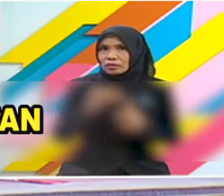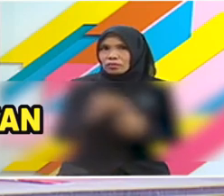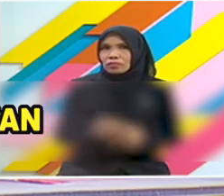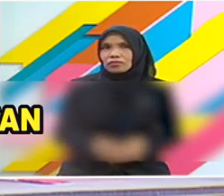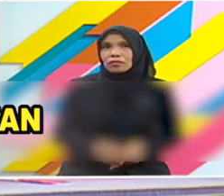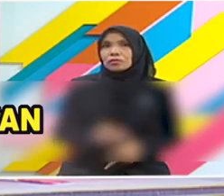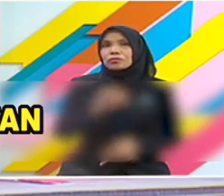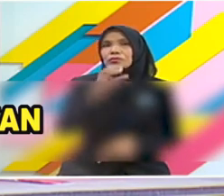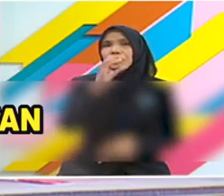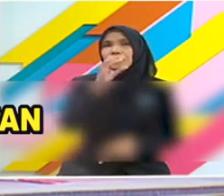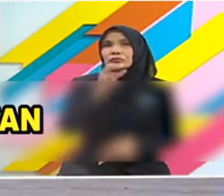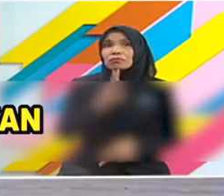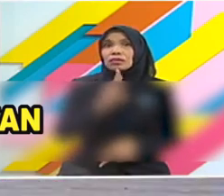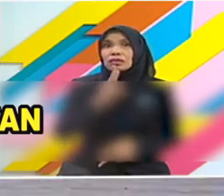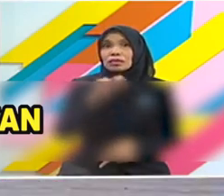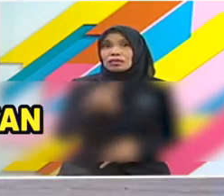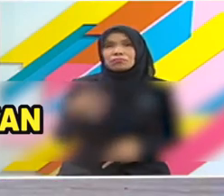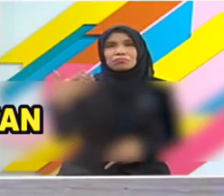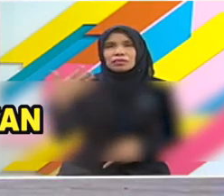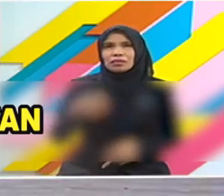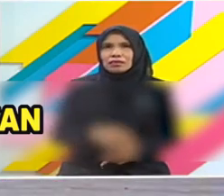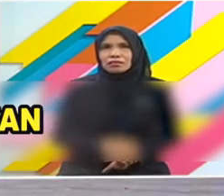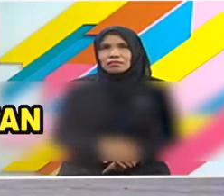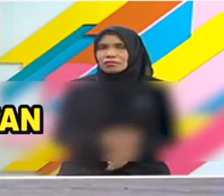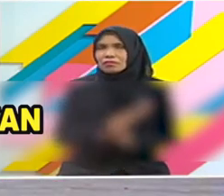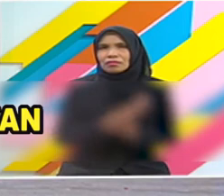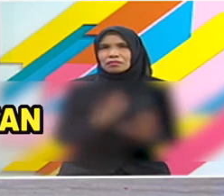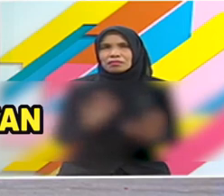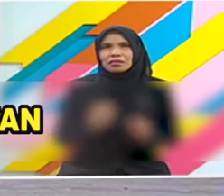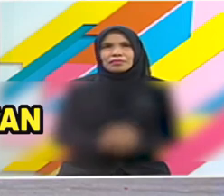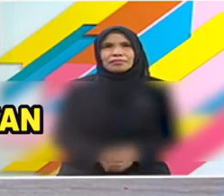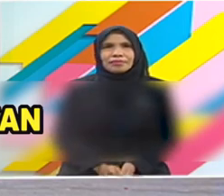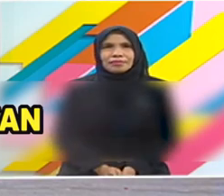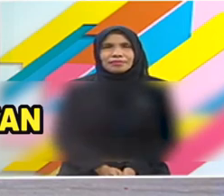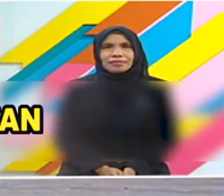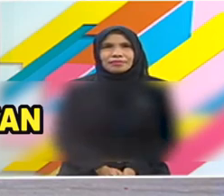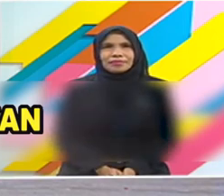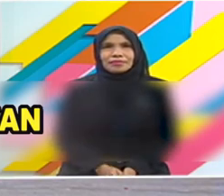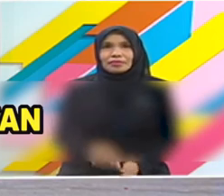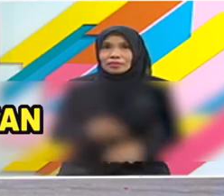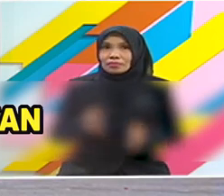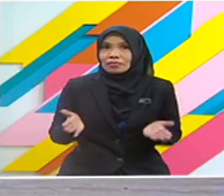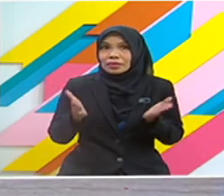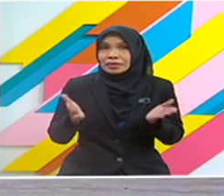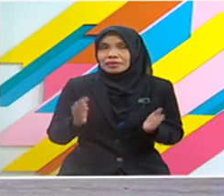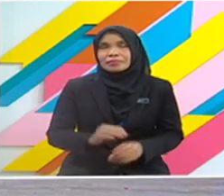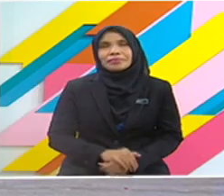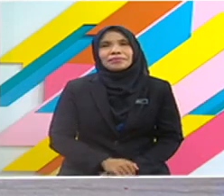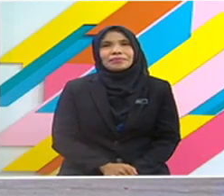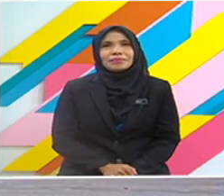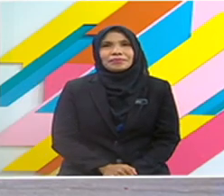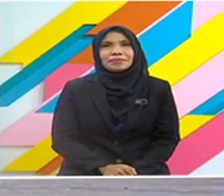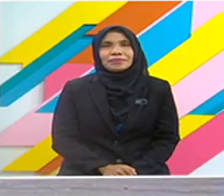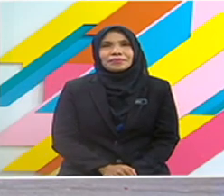Nanti melecur lidah melecur lidah, melecur bibir kan. Okey, nampaknya kita dah